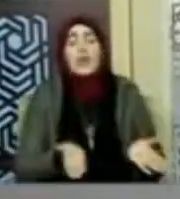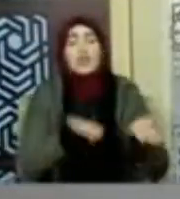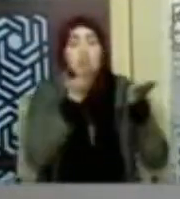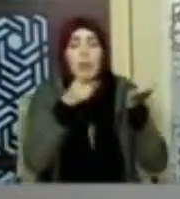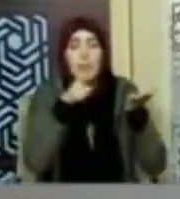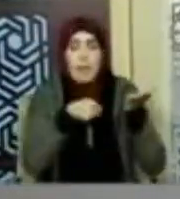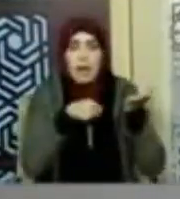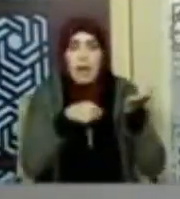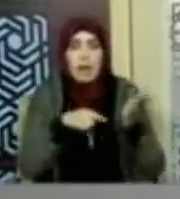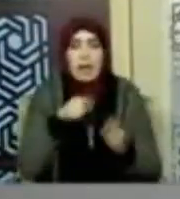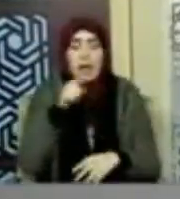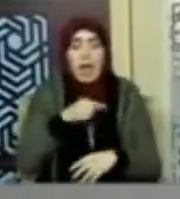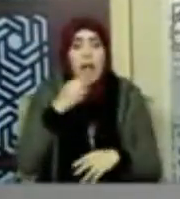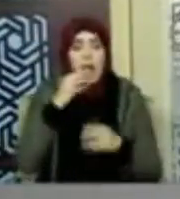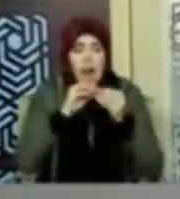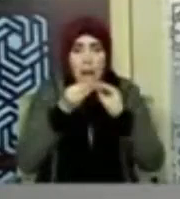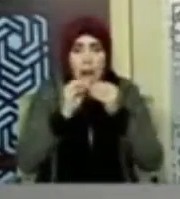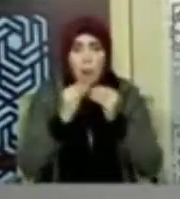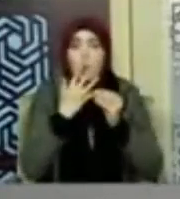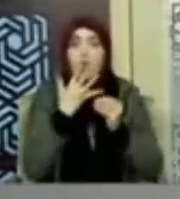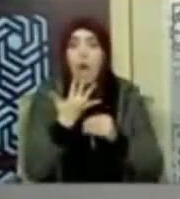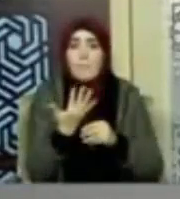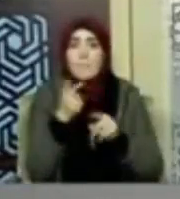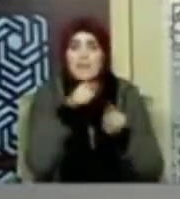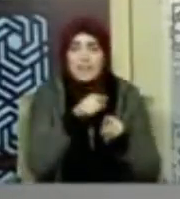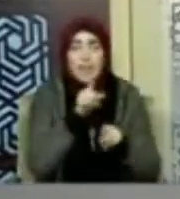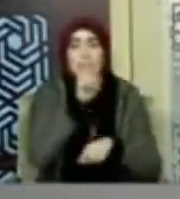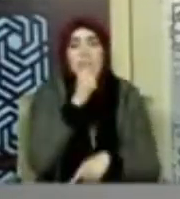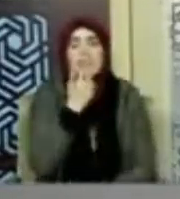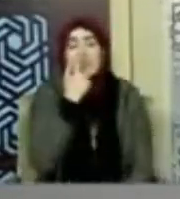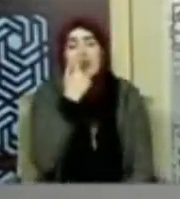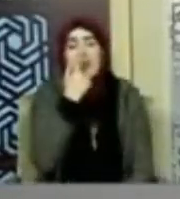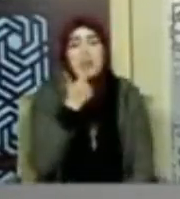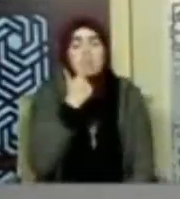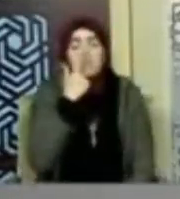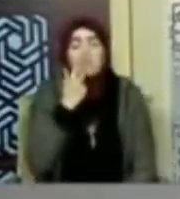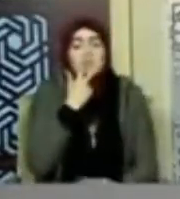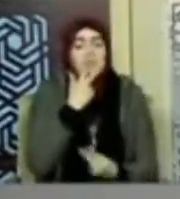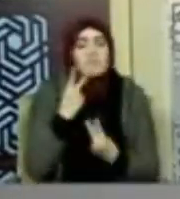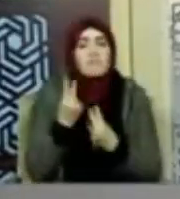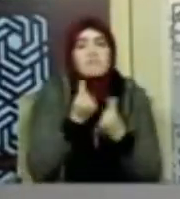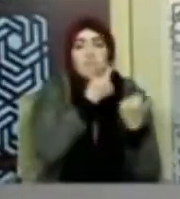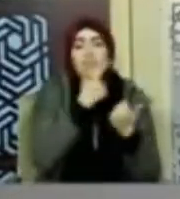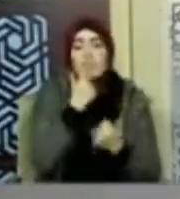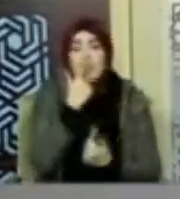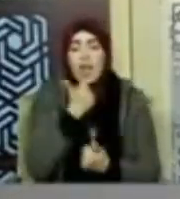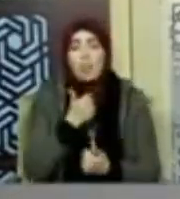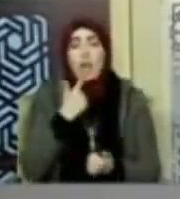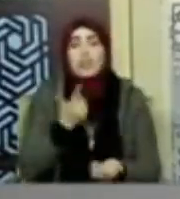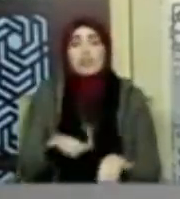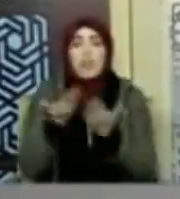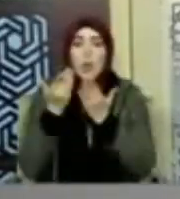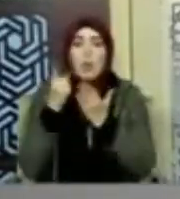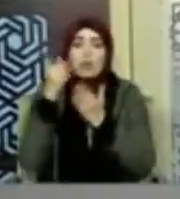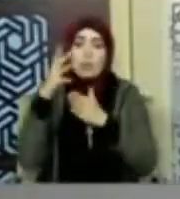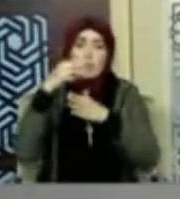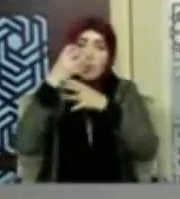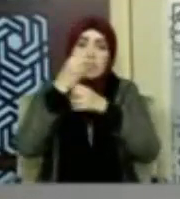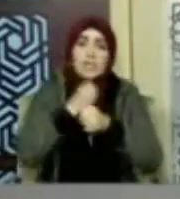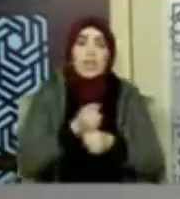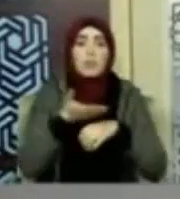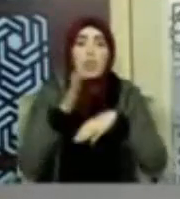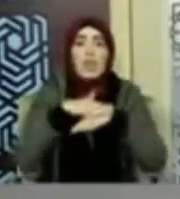القيامة اللون لون الدم والريح ريح المسك. صلوات ربي